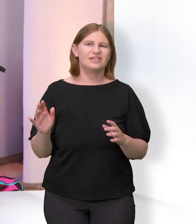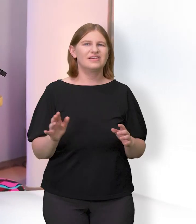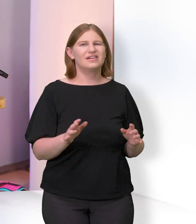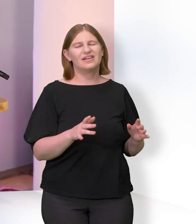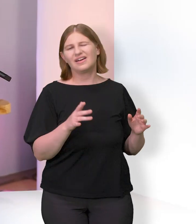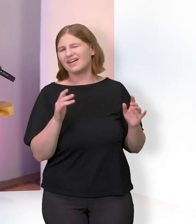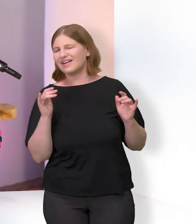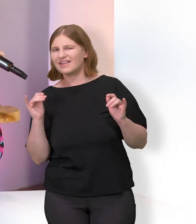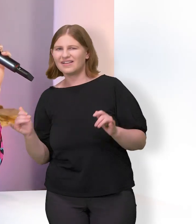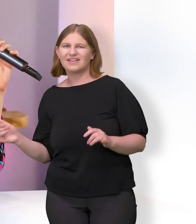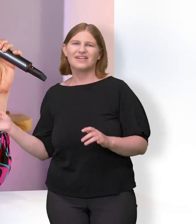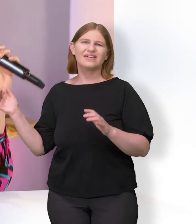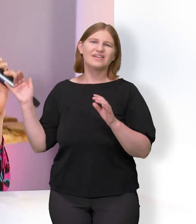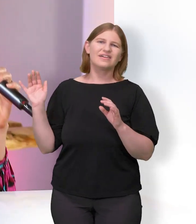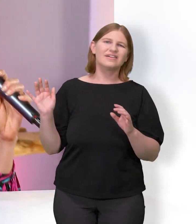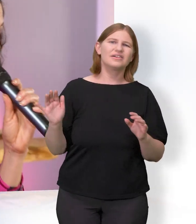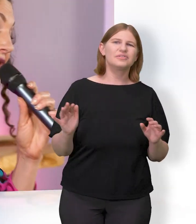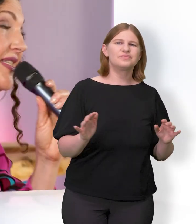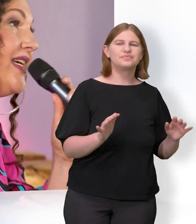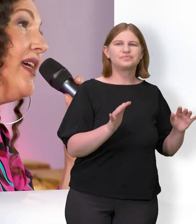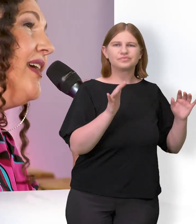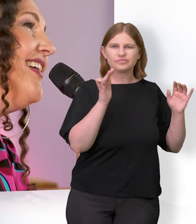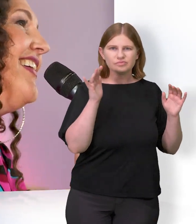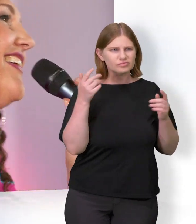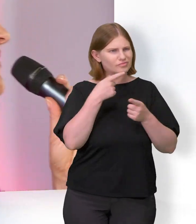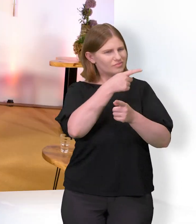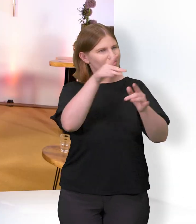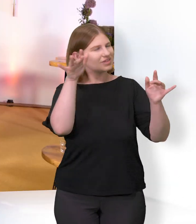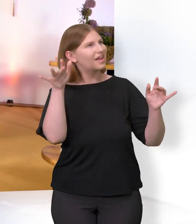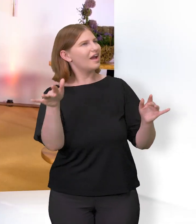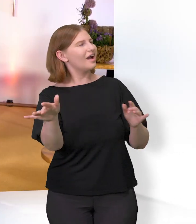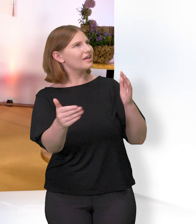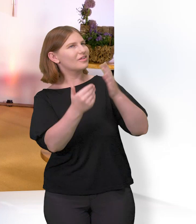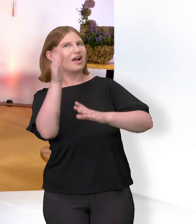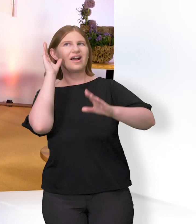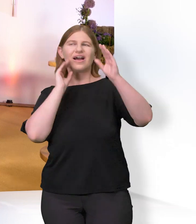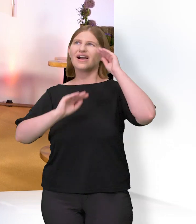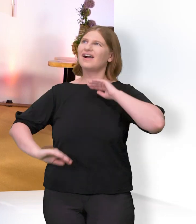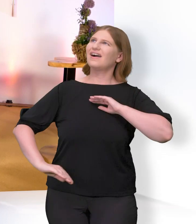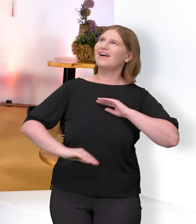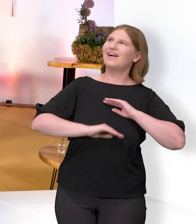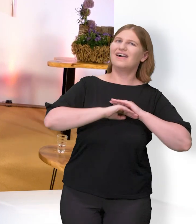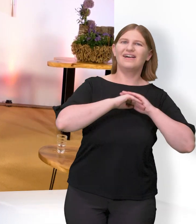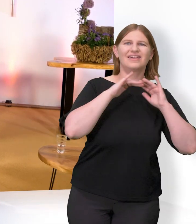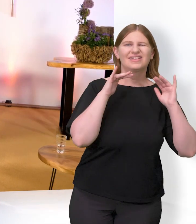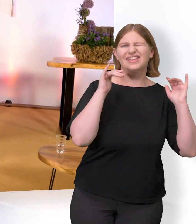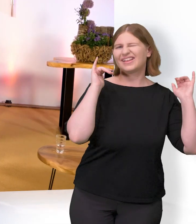oh, yeah. Es erfüllt dich, yeah.